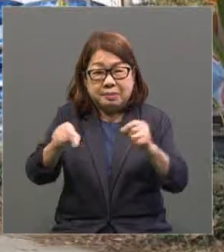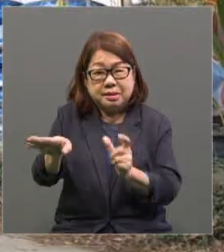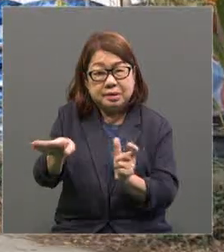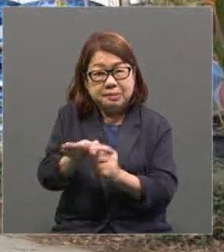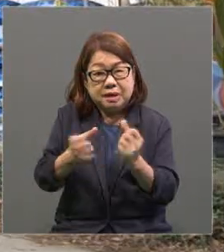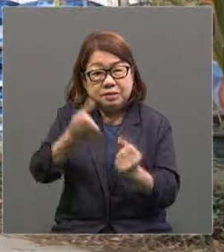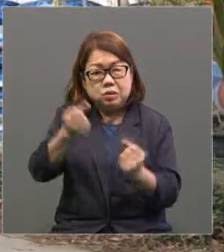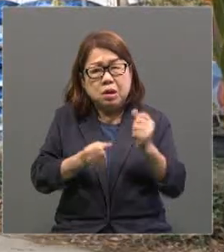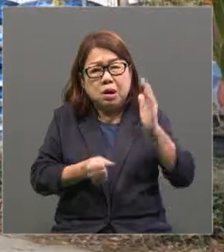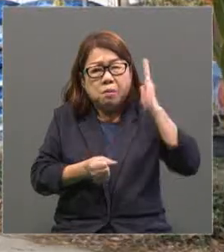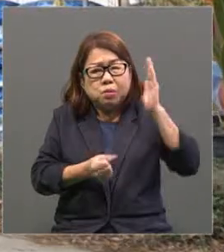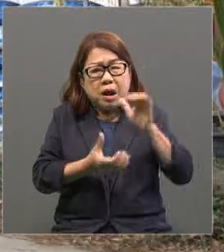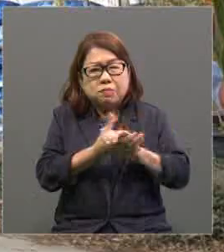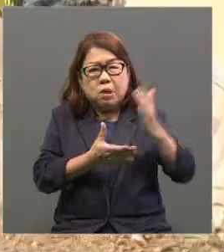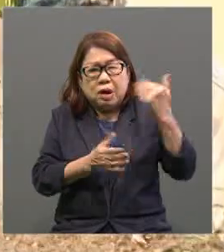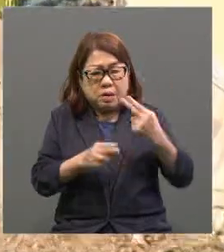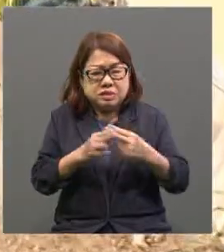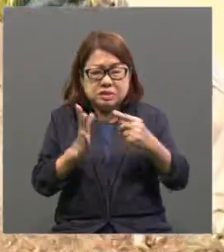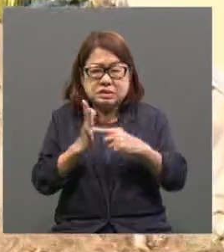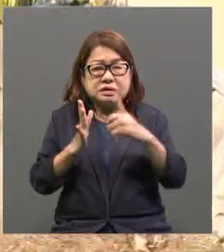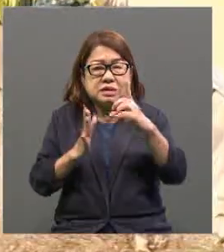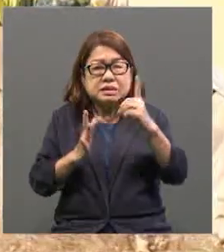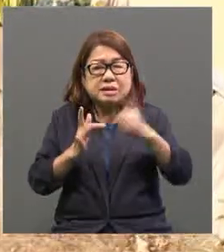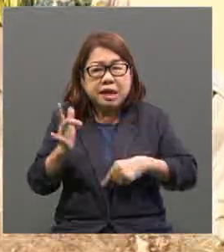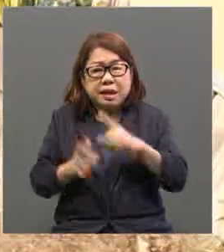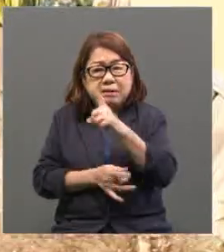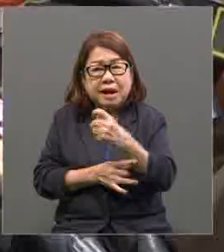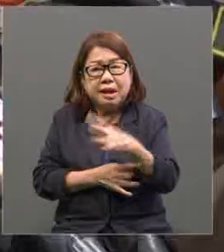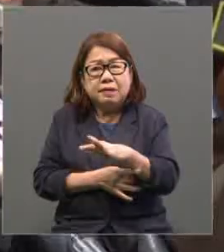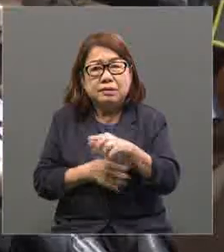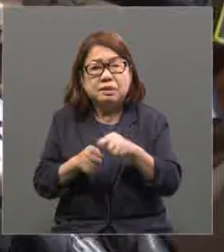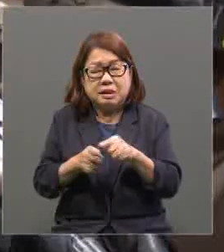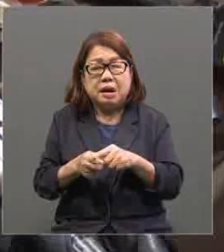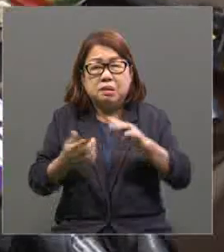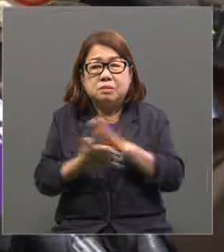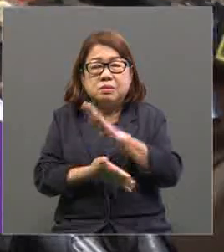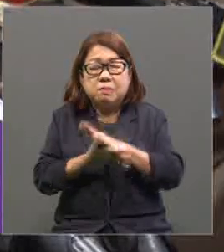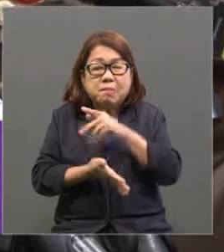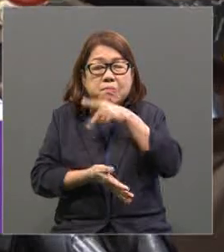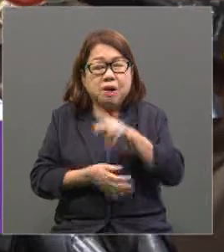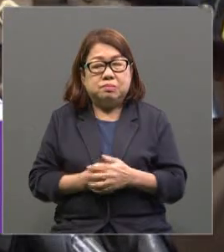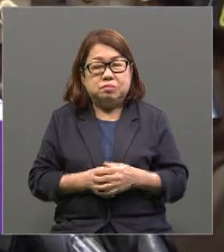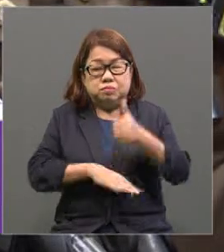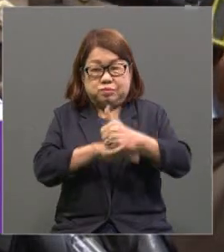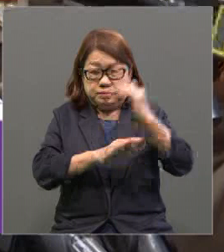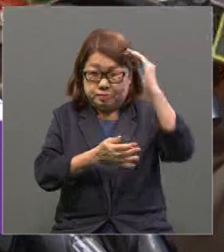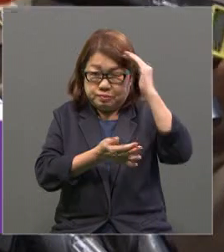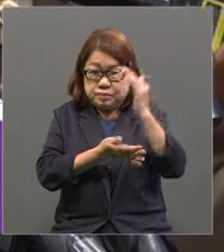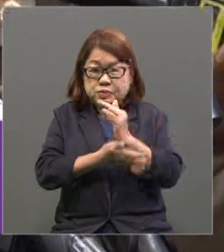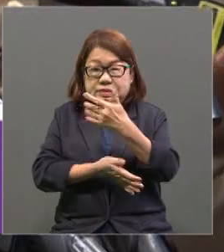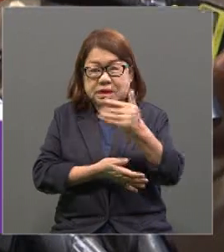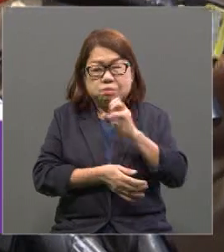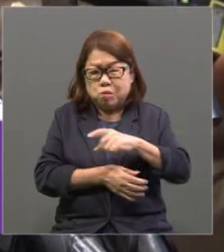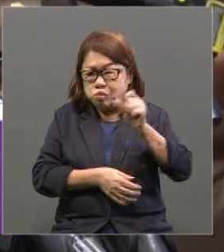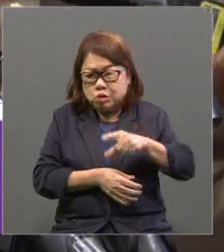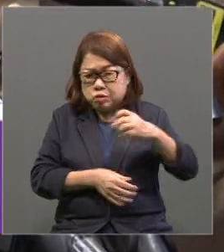ที่เสียชีวิตไปนอกจากนี้ทางด้านผู้บัญชาการตำรวจแห่งชาติพลตำรวจเอกดำรงศักดิ์กิติประภัสก็ย้ำกับว่าคดีนี้เนี่ยต้องเร่งรัด